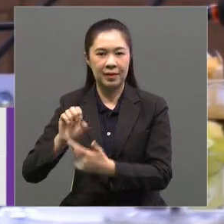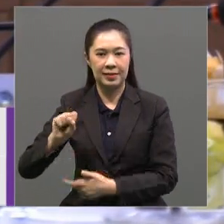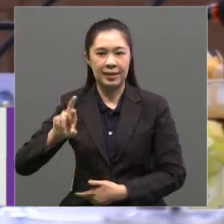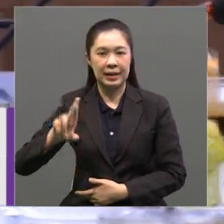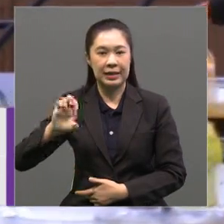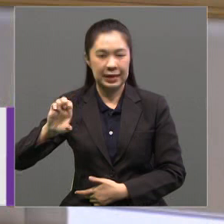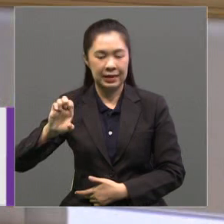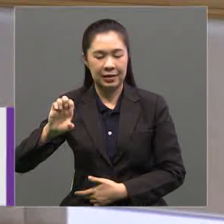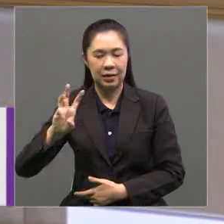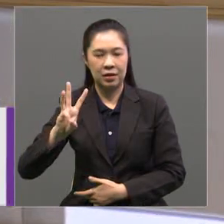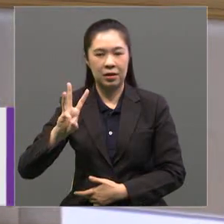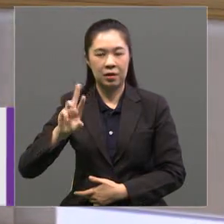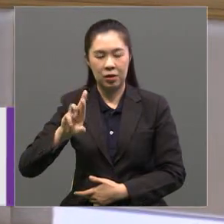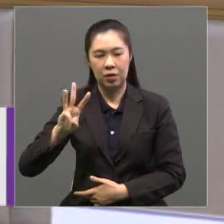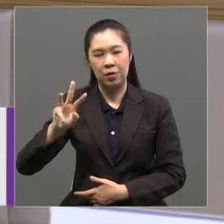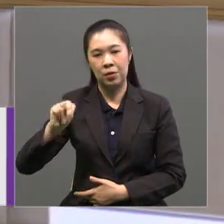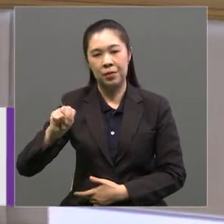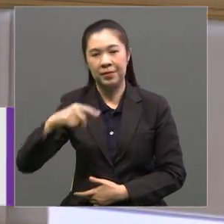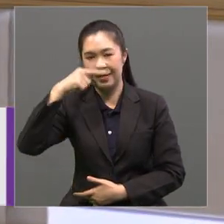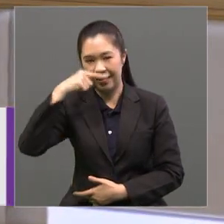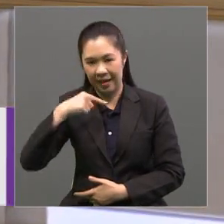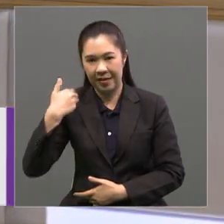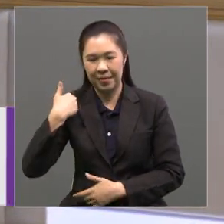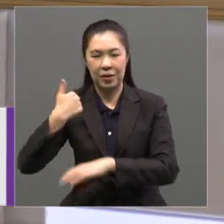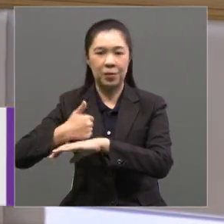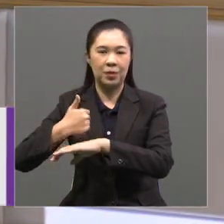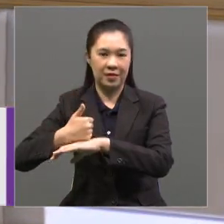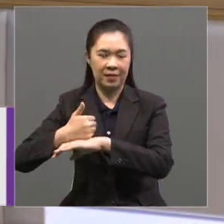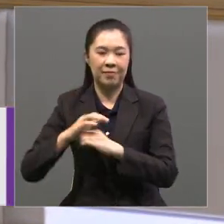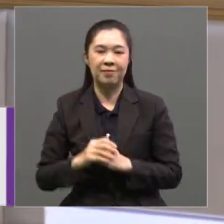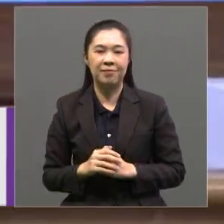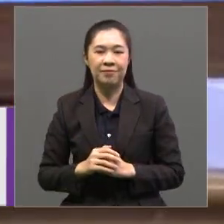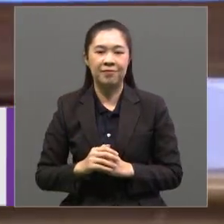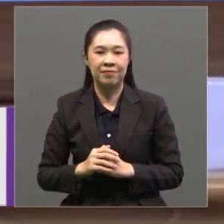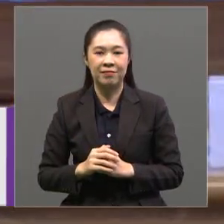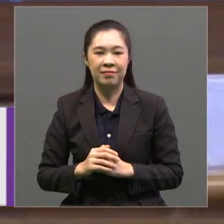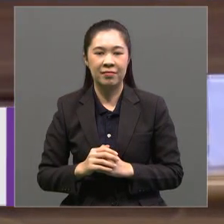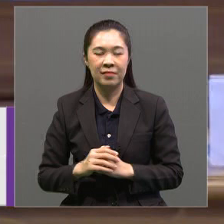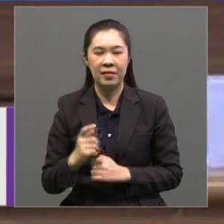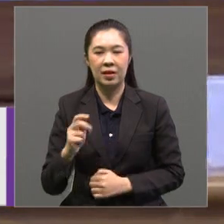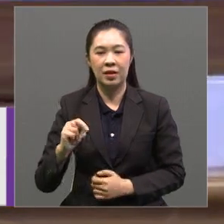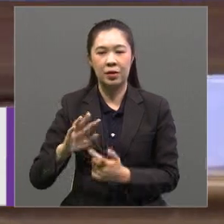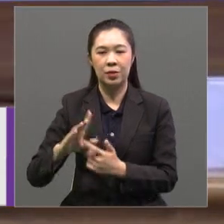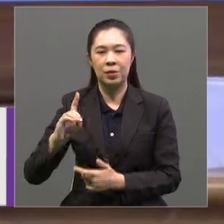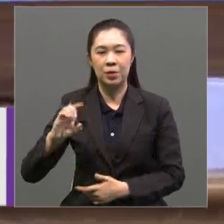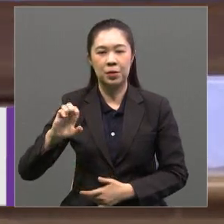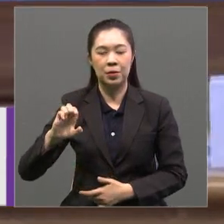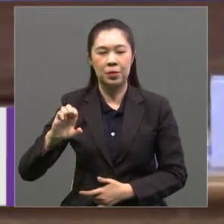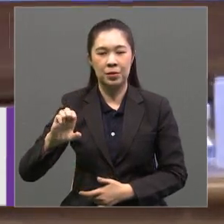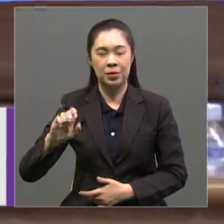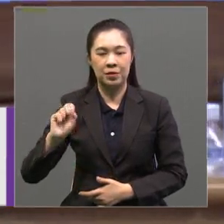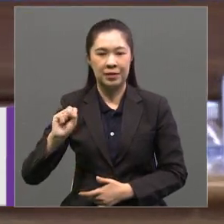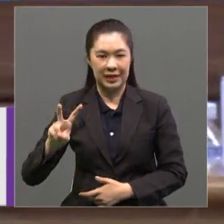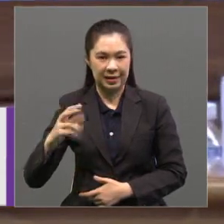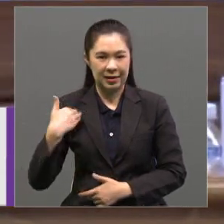ชหัวหน้าพรรคเสรีรวมไทยนายปิติพงษ์เต็มเจริญหัวหน้าพรรคเป็นธรรมนาวาอากาศเอกอนุดิษฐ์นาครทัพรองหัวหน้าพรรคไทยสร้างไท